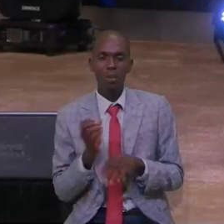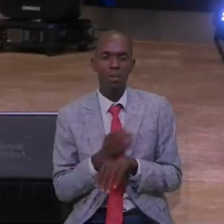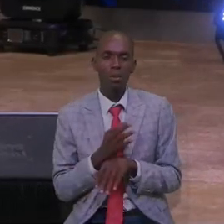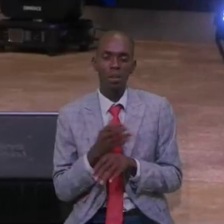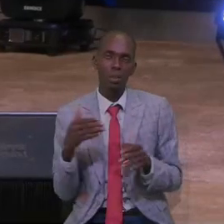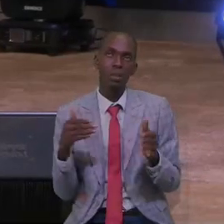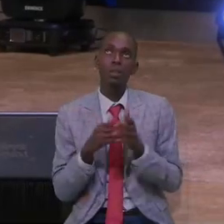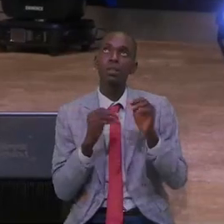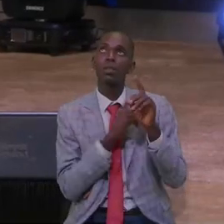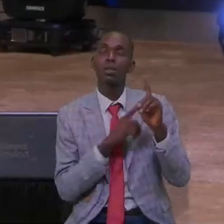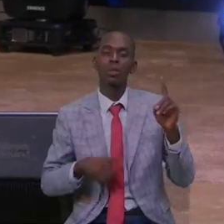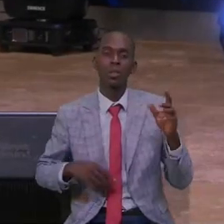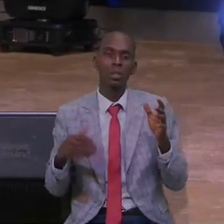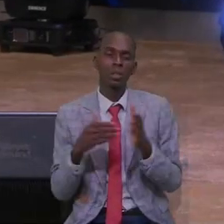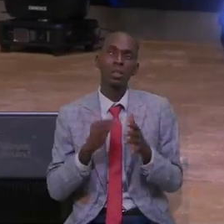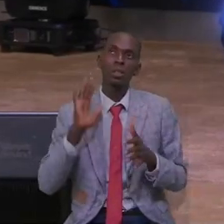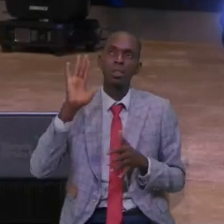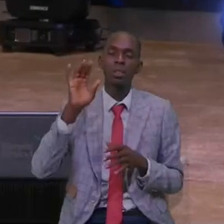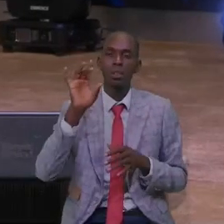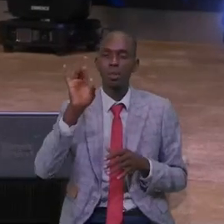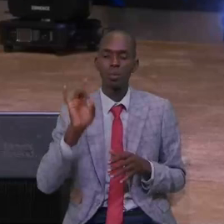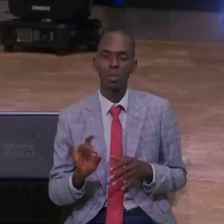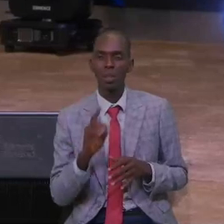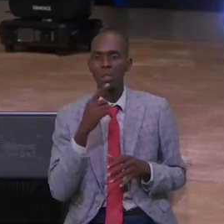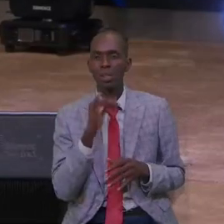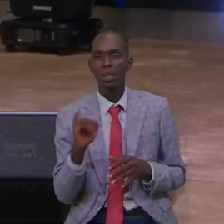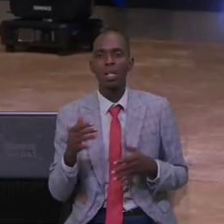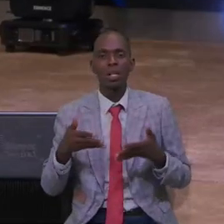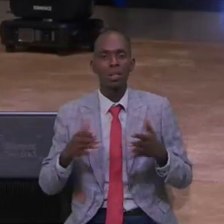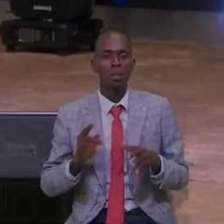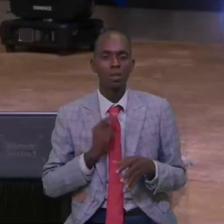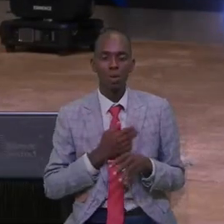contre son nom? Le verset 3. Brisons leurs liens,